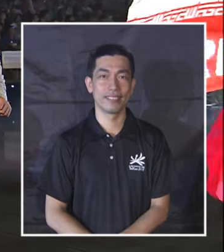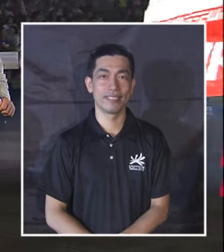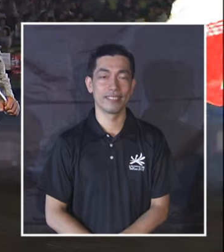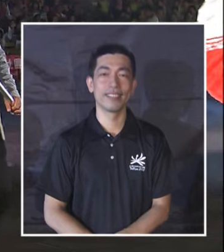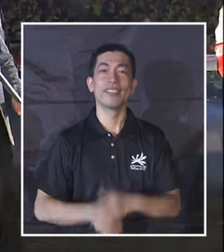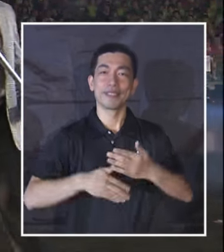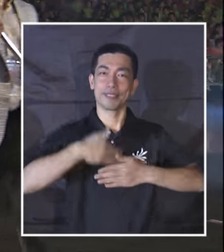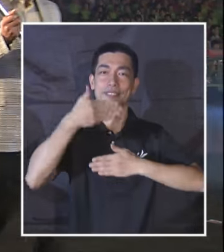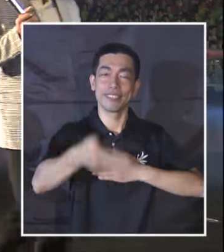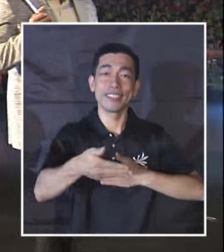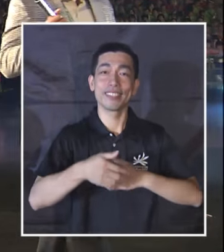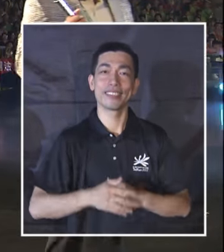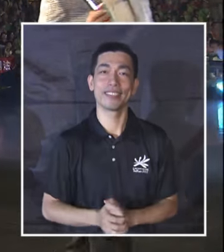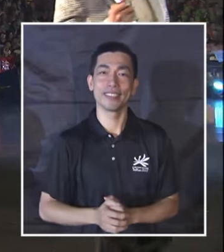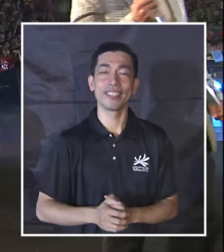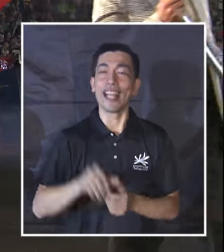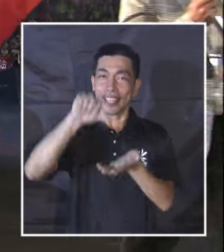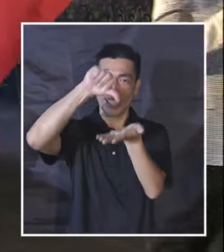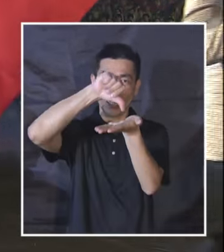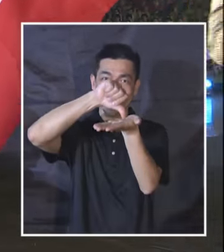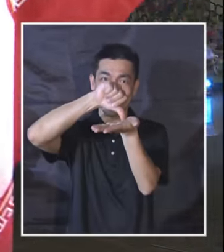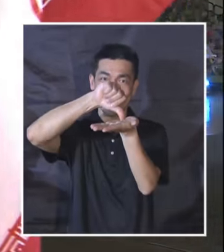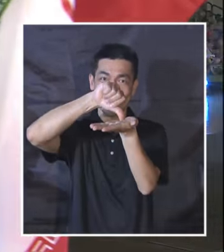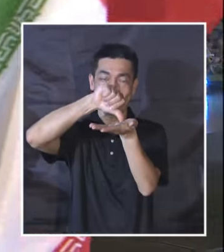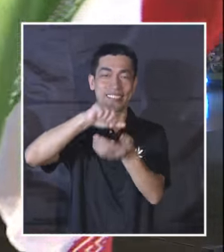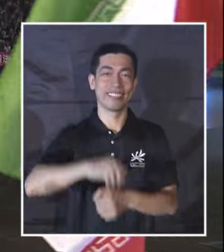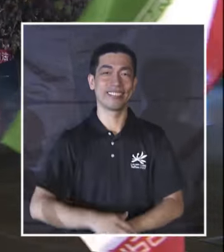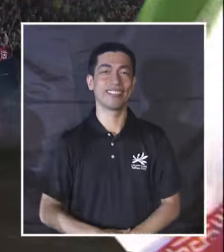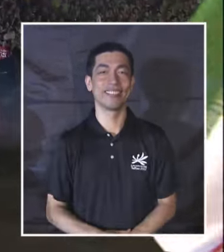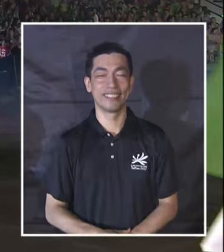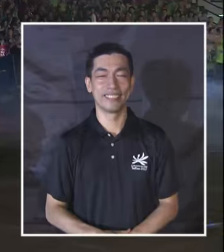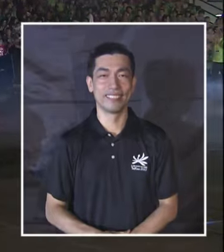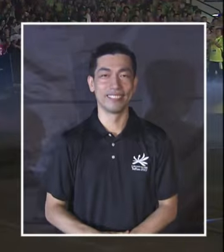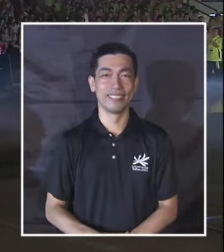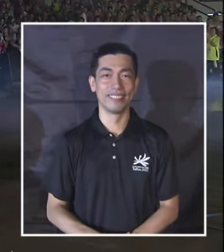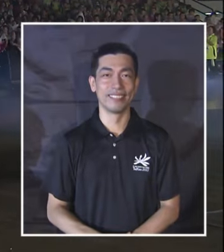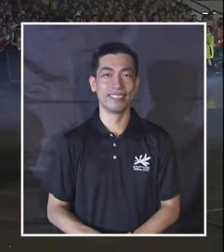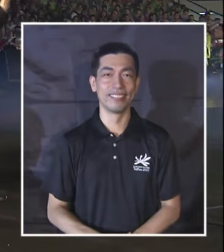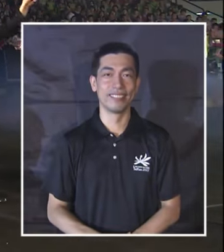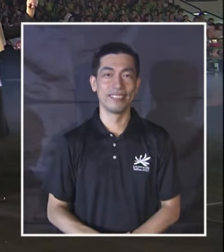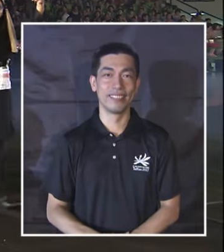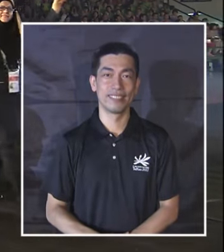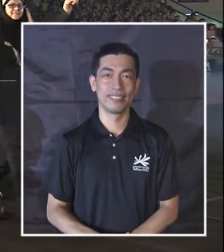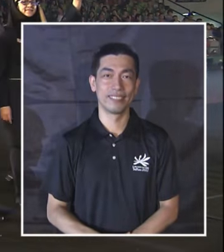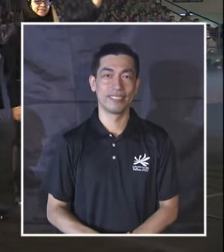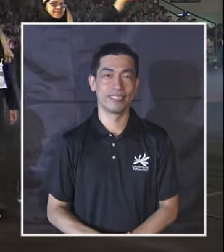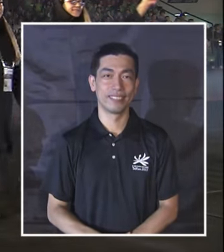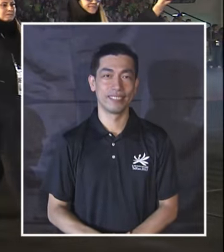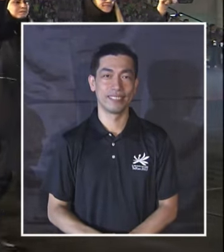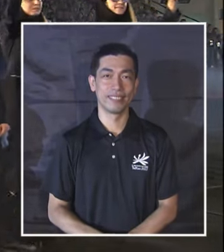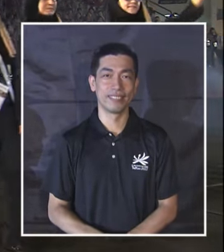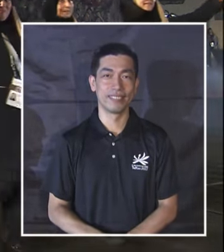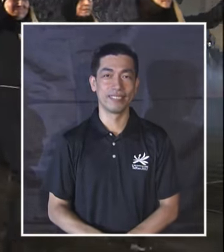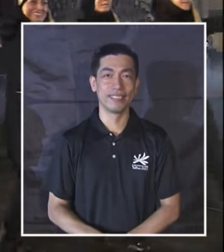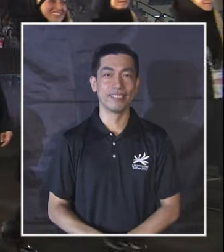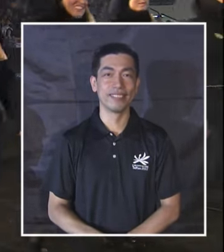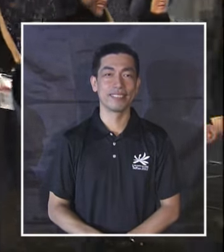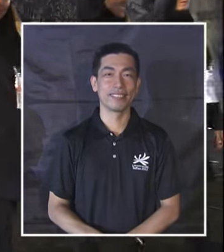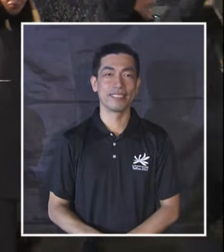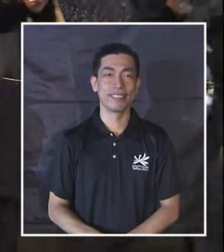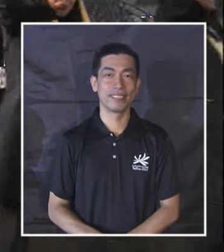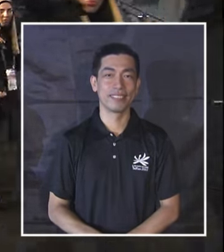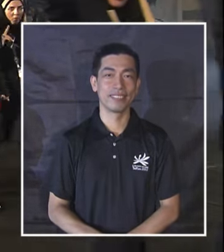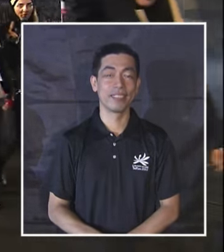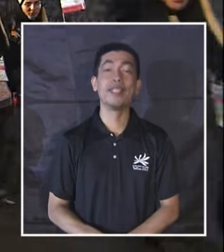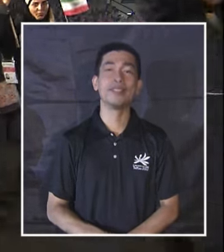接着进场的是伊朗代表队。 Now as we can see the athletes from Iran.这一